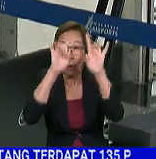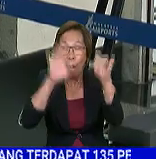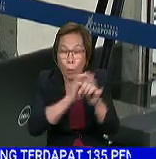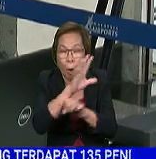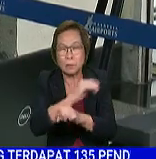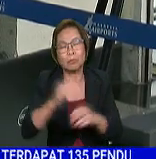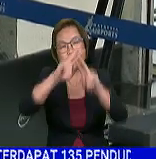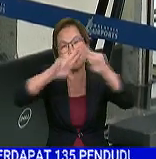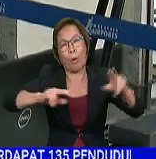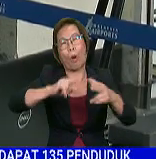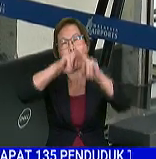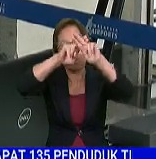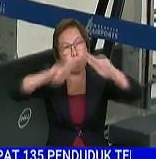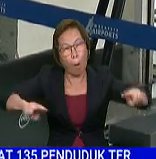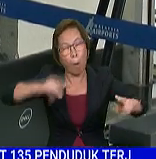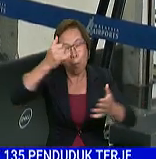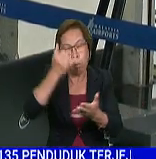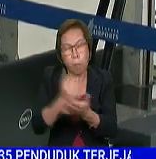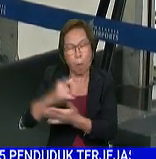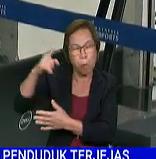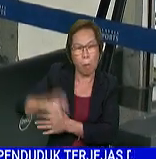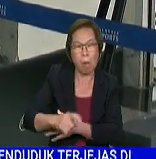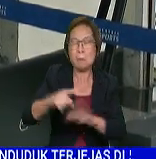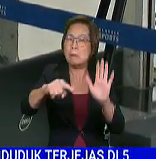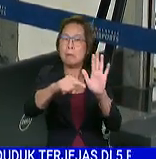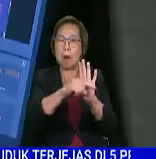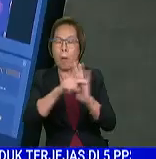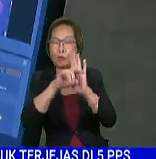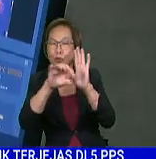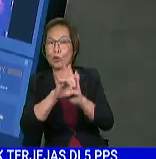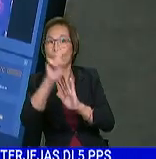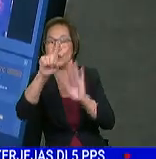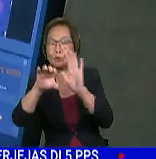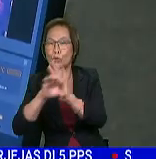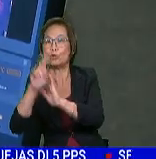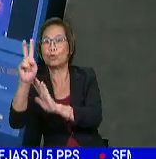kuarantin wajib. Mereka disahkan negatif hasil ujian sampel pertama dan kedua.